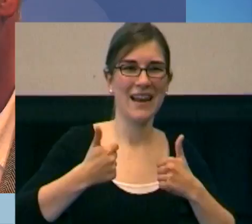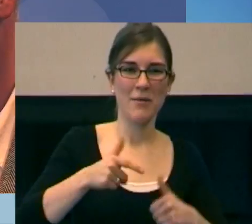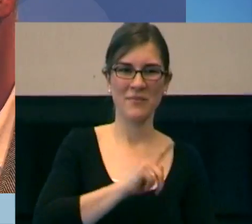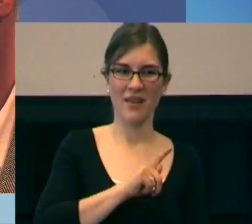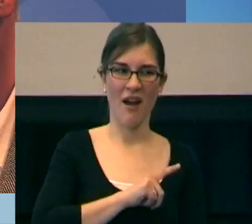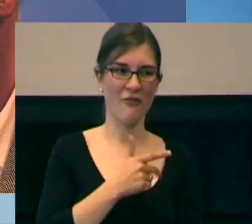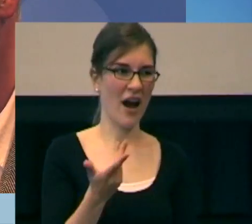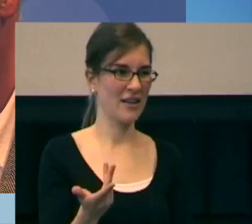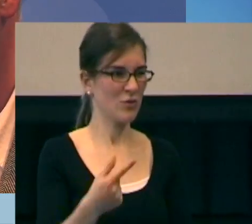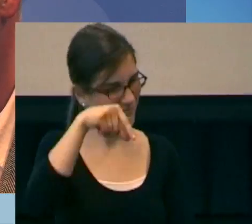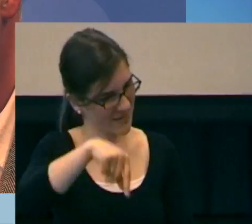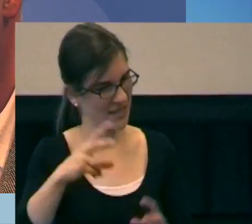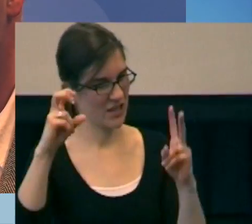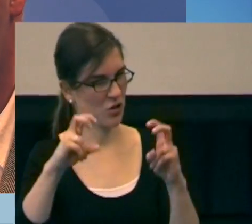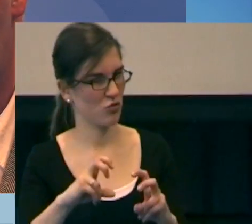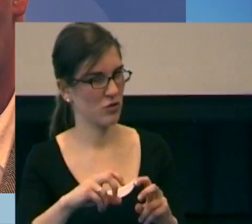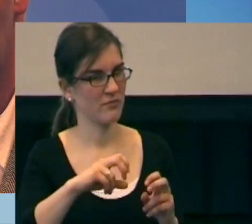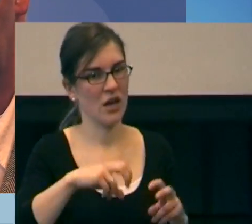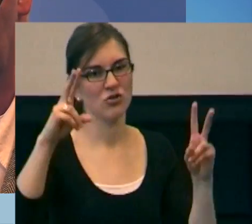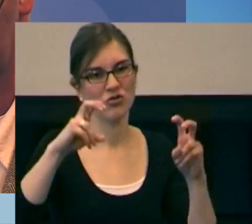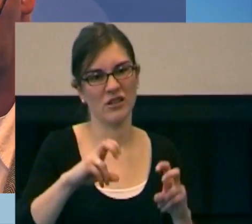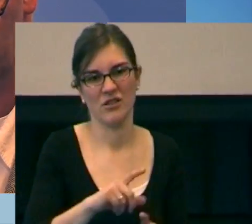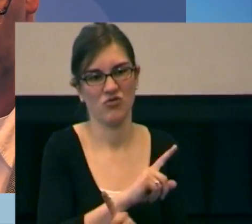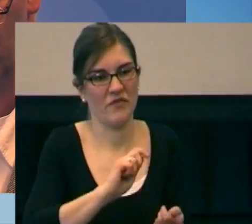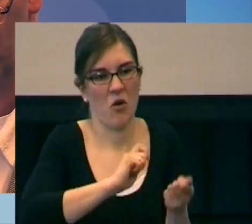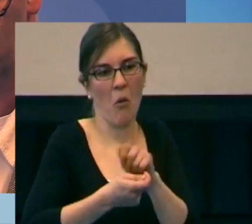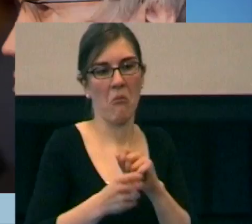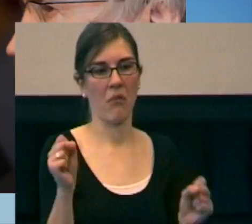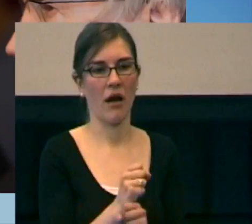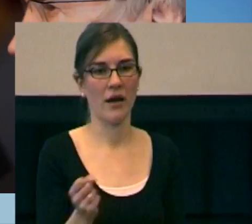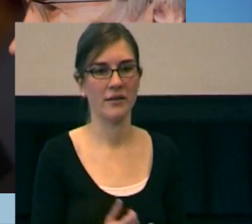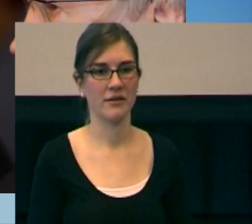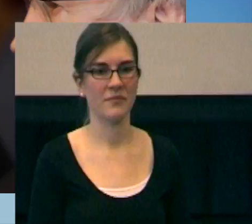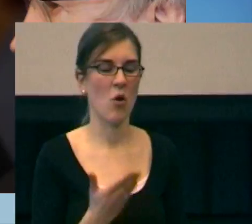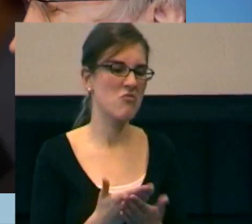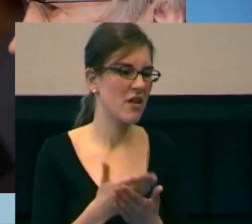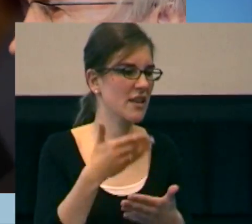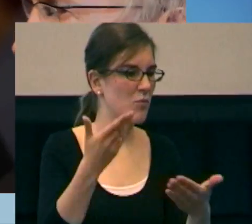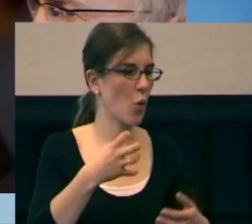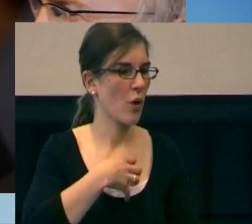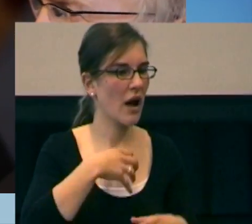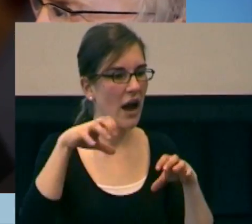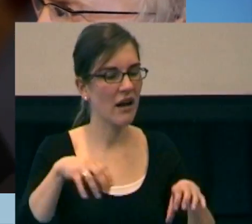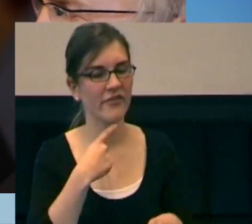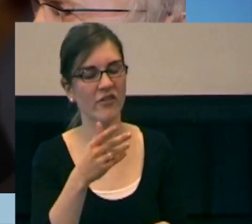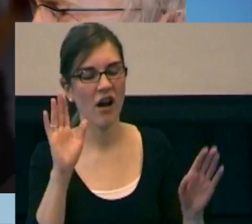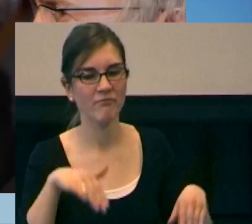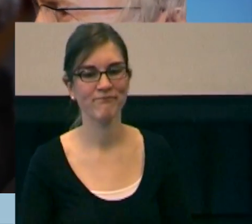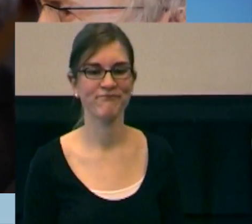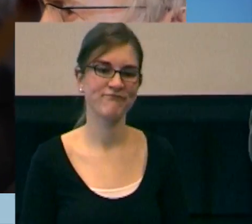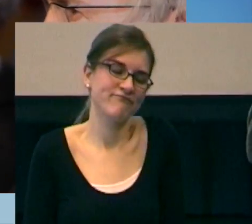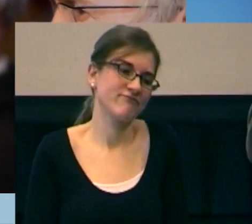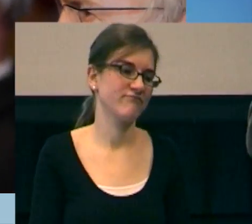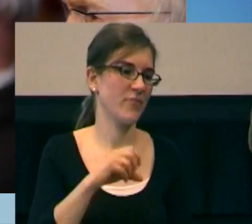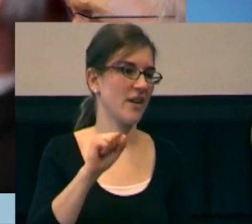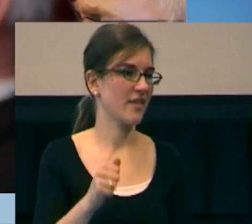in dieser Studie statistisch nicht verändert. Und das ist der Grund, warum die Krankenkassen bis heute sagen, dieser